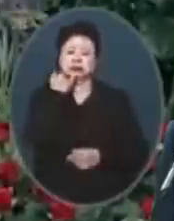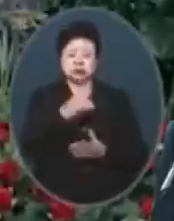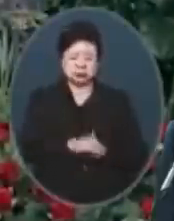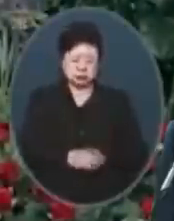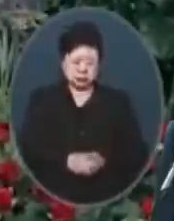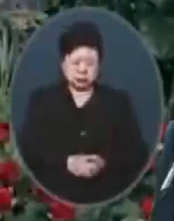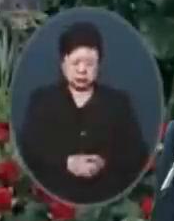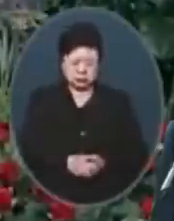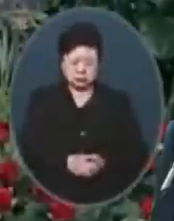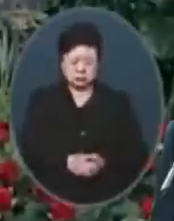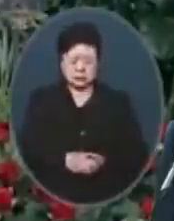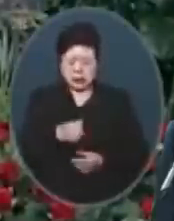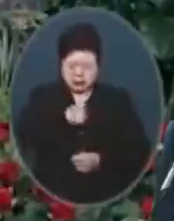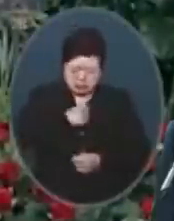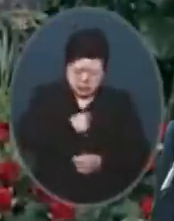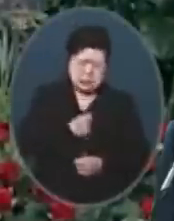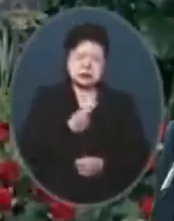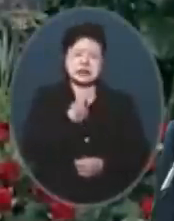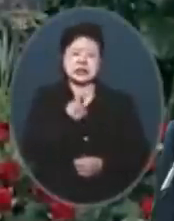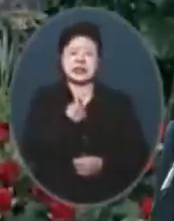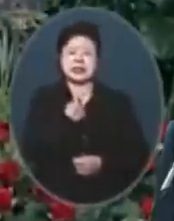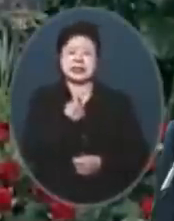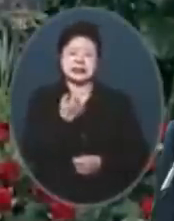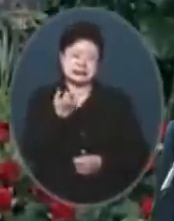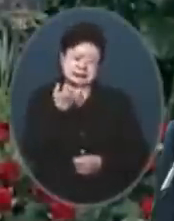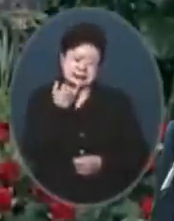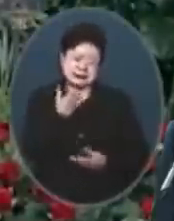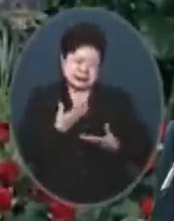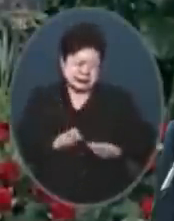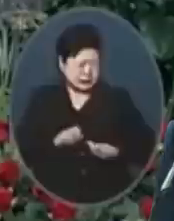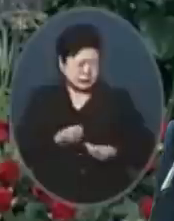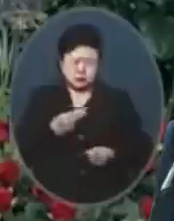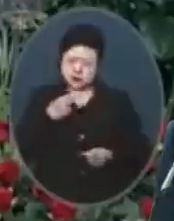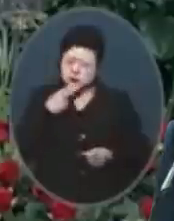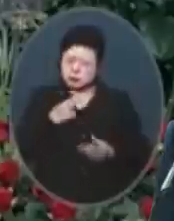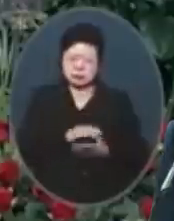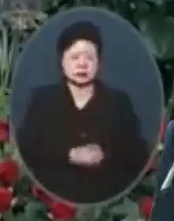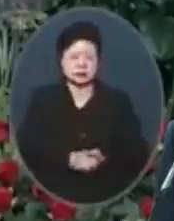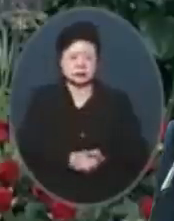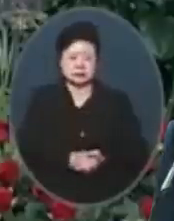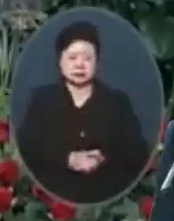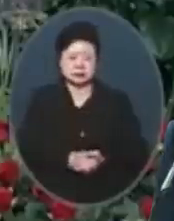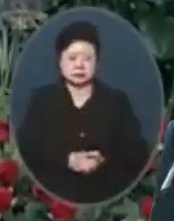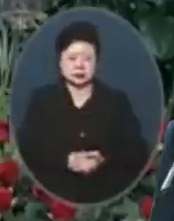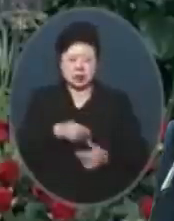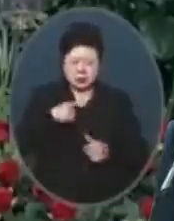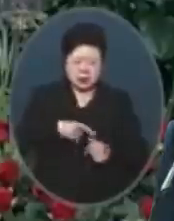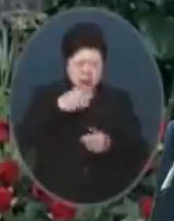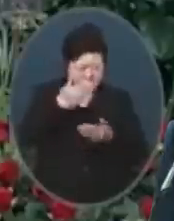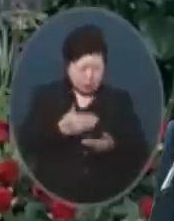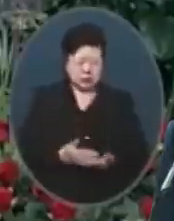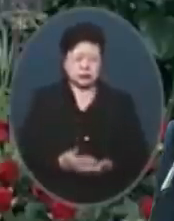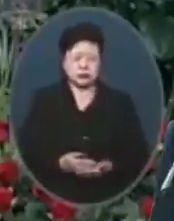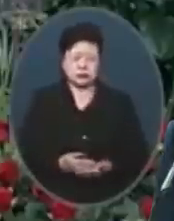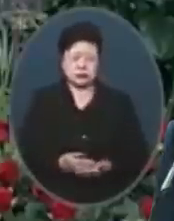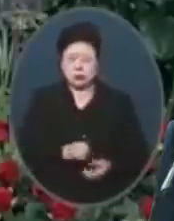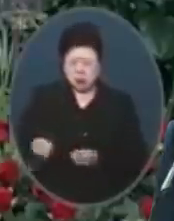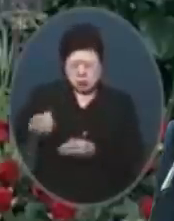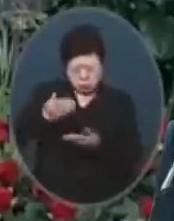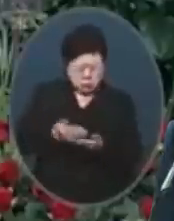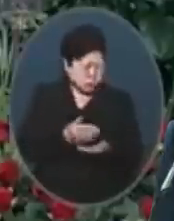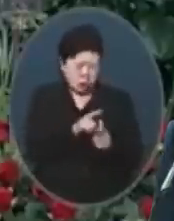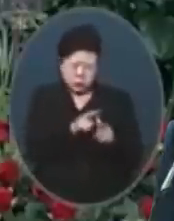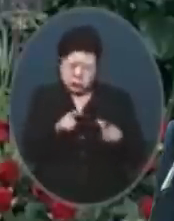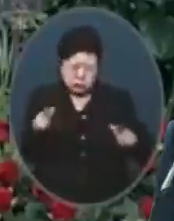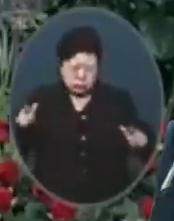않습니다. 답답한 일 당해도 낙심하지 않습니다. 박해를 받아도 버림받지